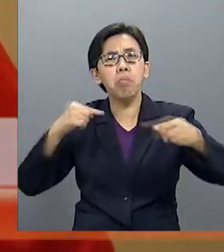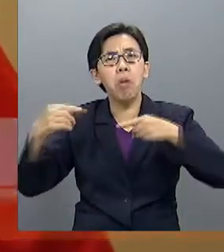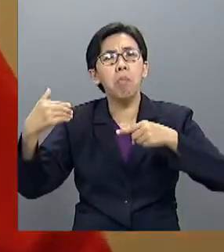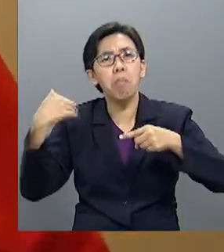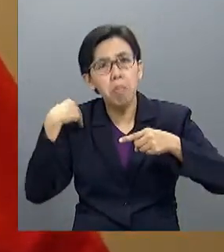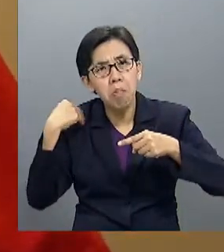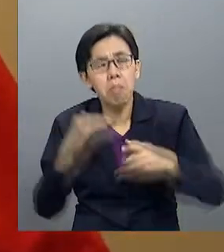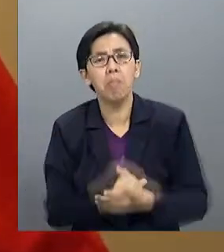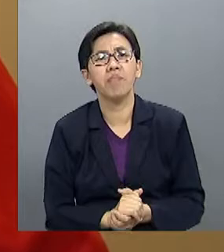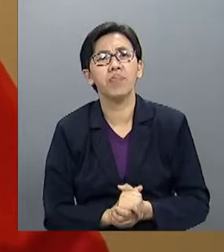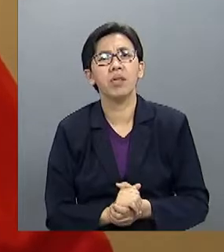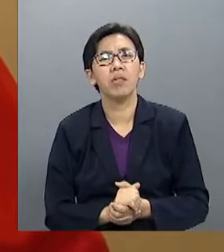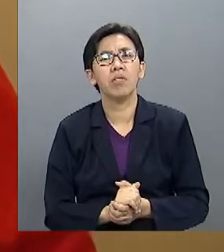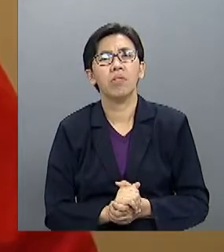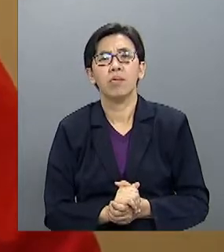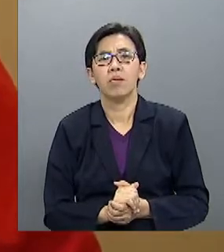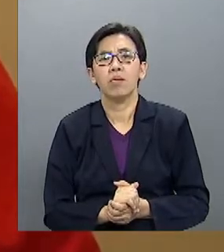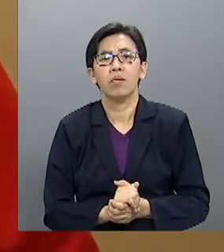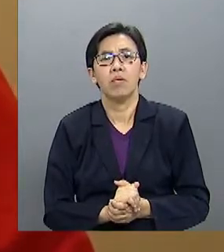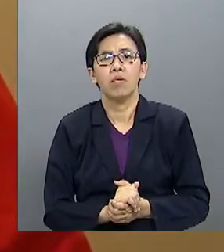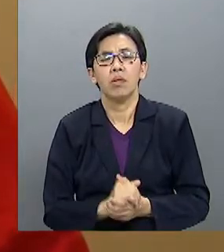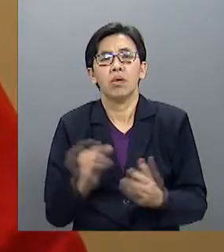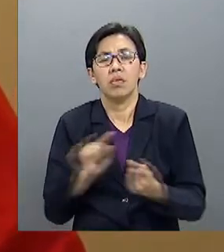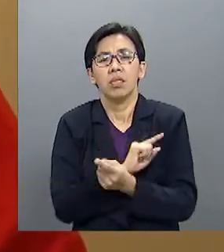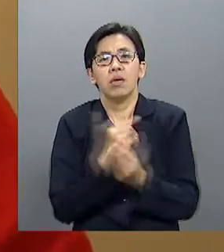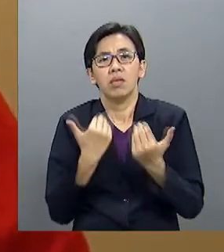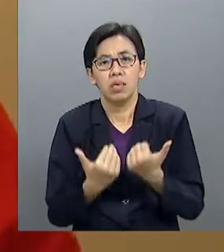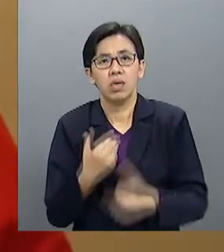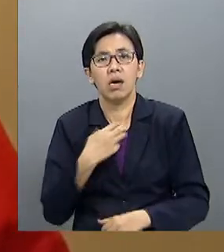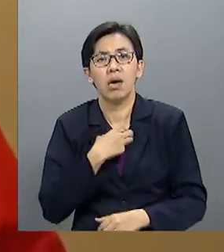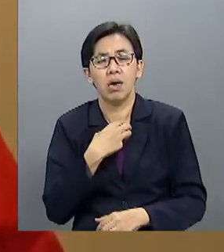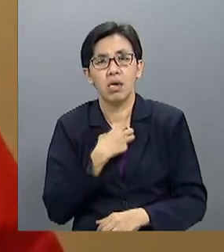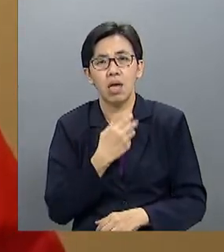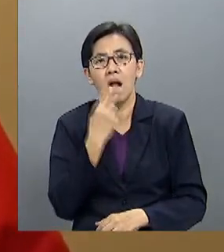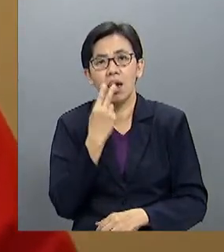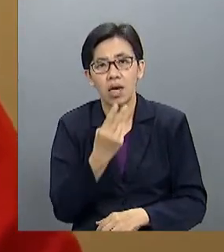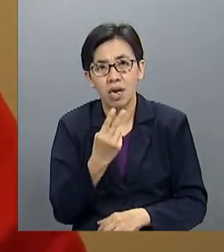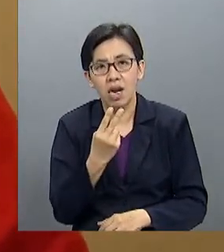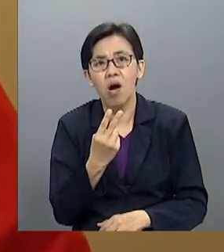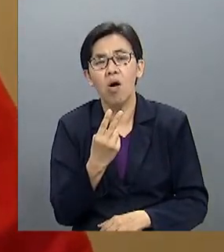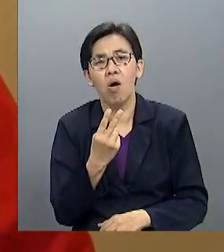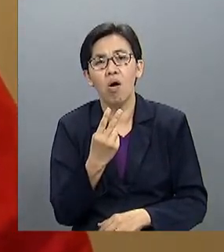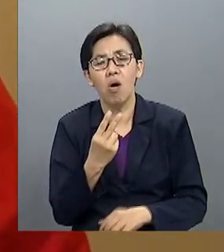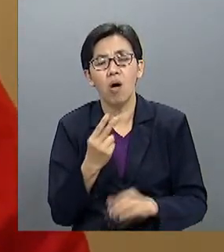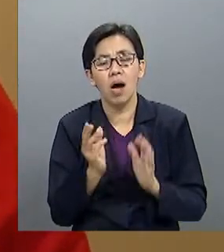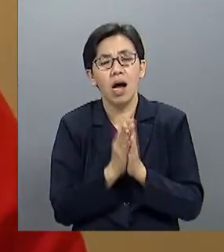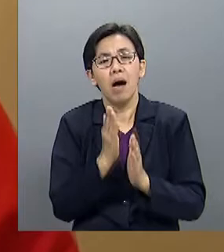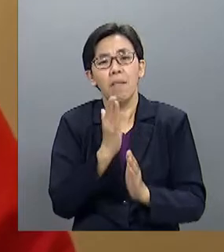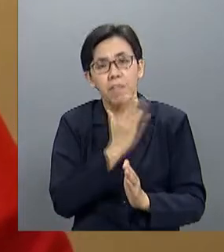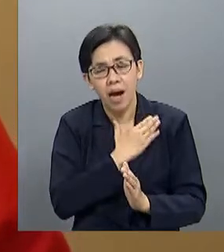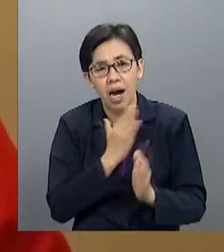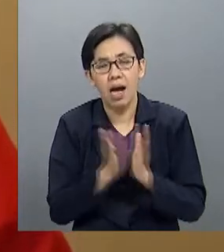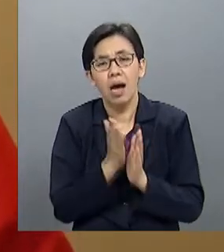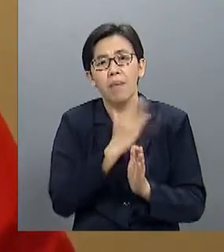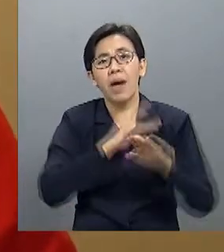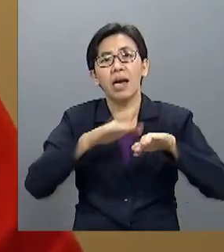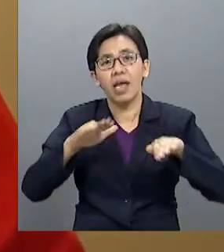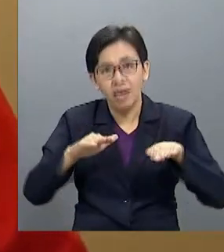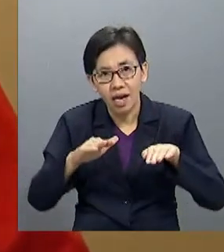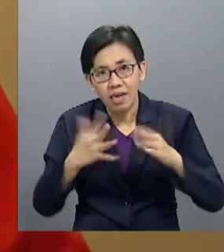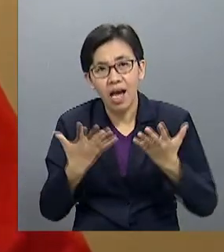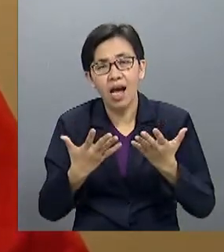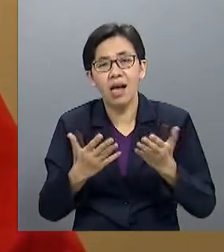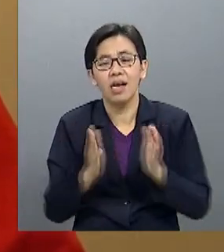โลกของอย่างผ่องแต่ว่าในสังคมปัจจุบันเนี่ยเขาก็อย่าเพิ่งเห็นสิ่งด้านดีๆของพระเณรอ่าตัวนั่นเองก็อยากจะ